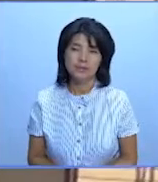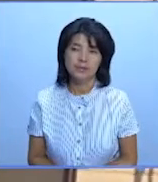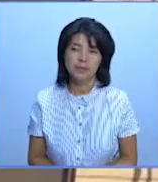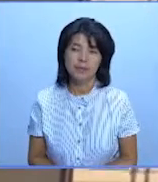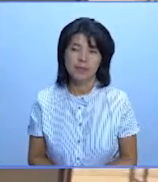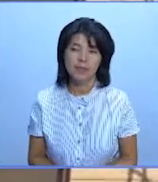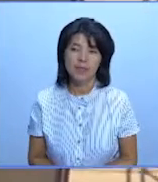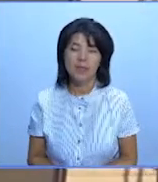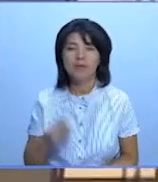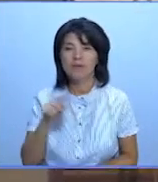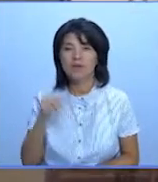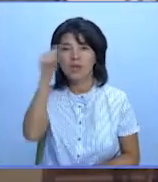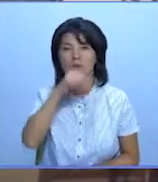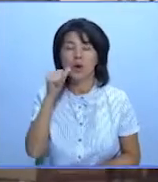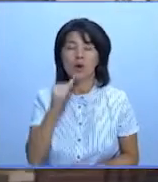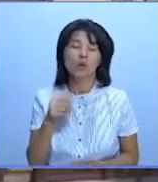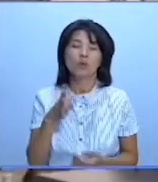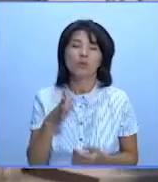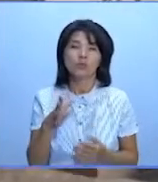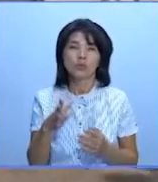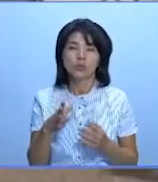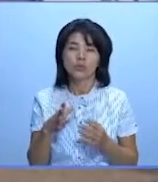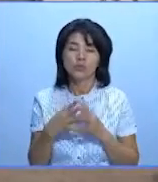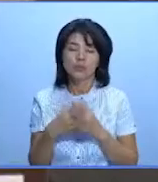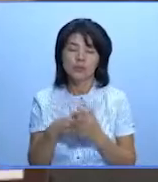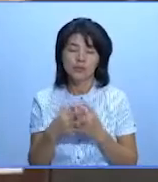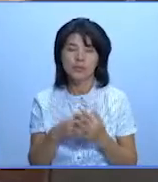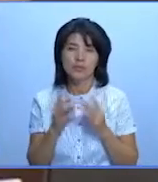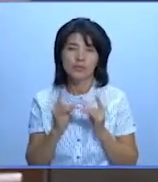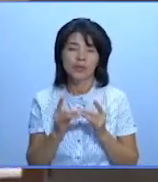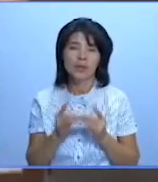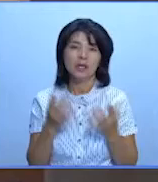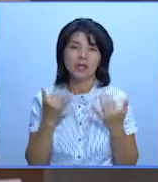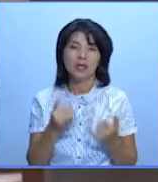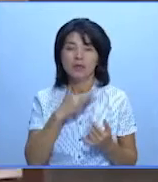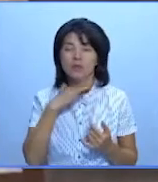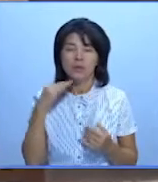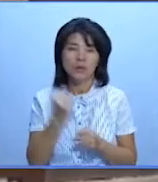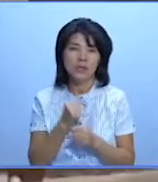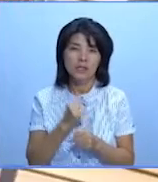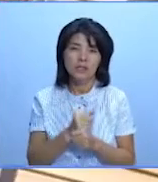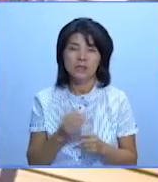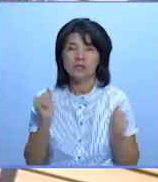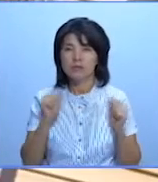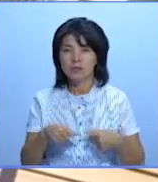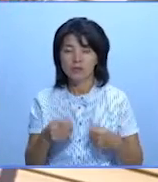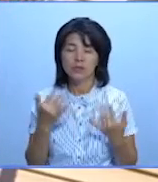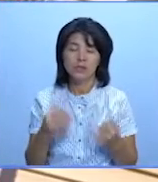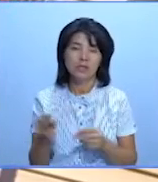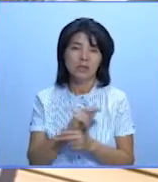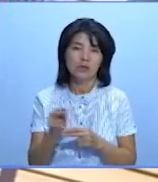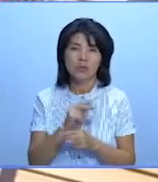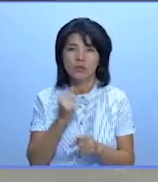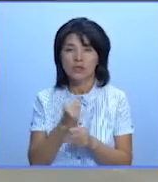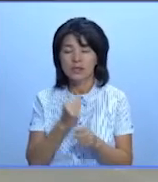Биылғы жылы ауыл ел бесігі бағдарламасы бойынша мектептің шатыры мен тозған едені жөнделді. Сондай-ақ ғимараттың сырты қапталып, іші ақталды.